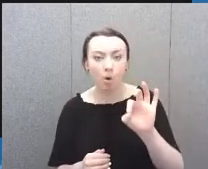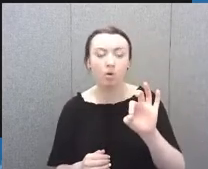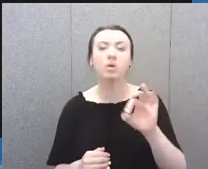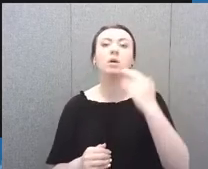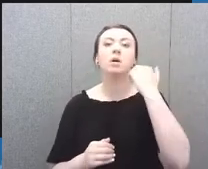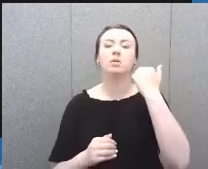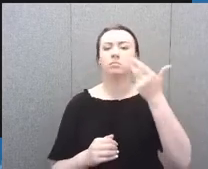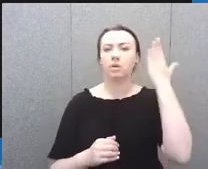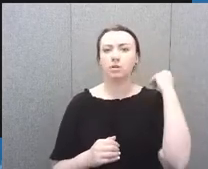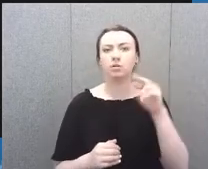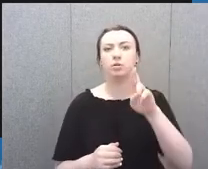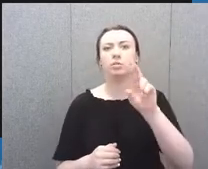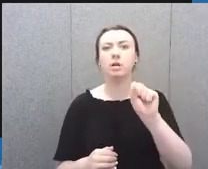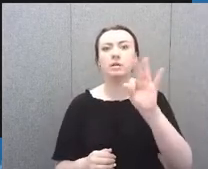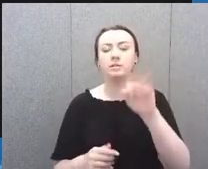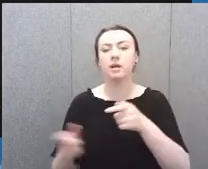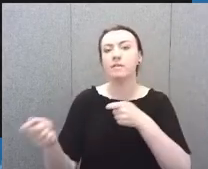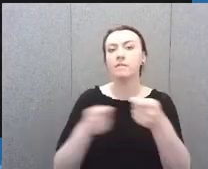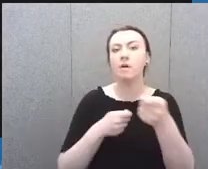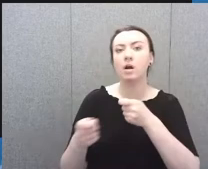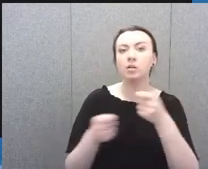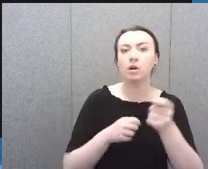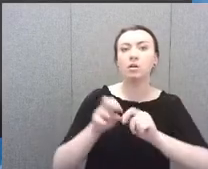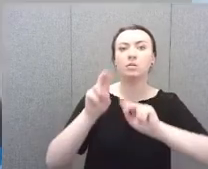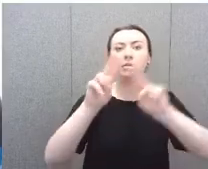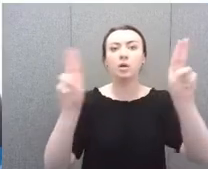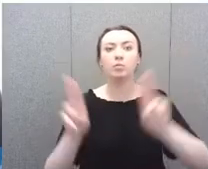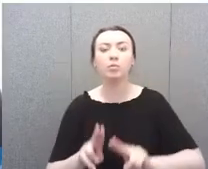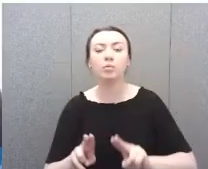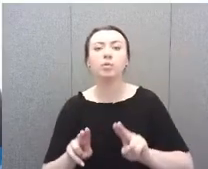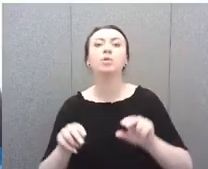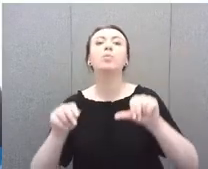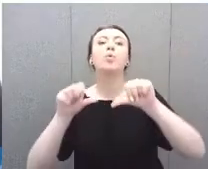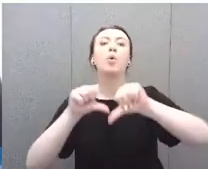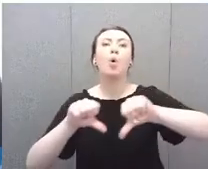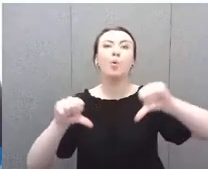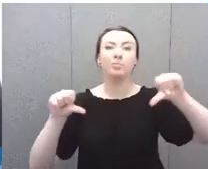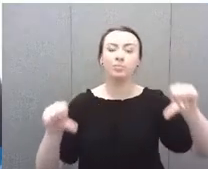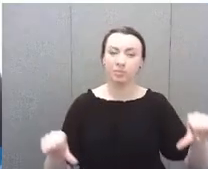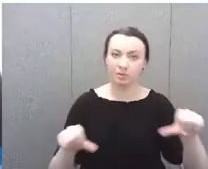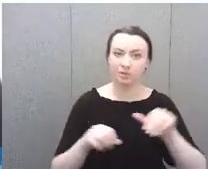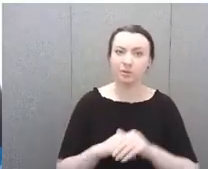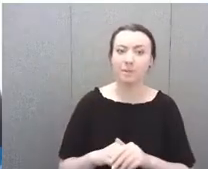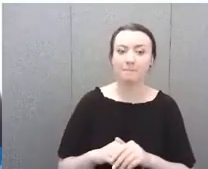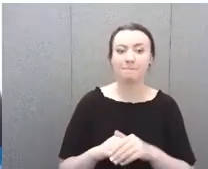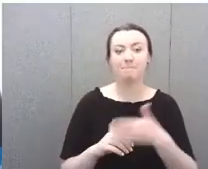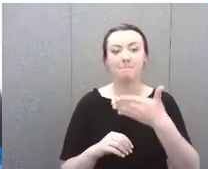представителем, постоянным представителем Европейского Союза при ОССР,